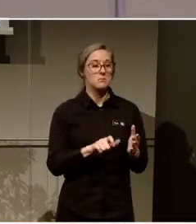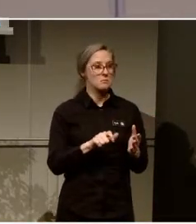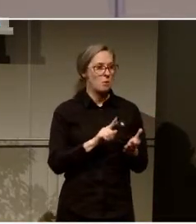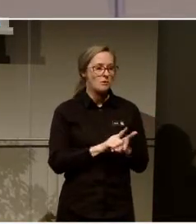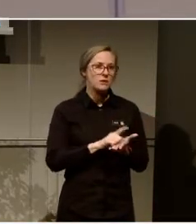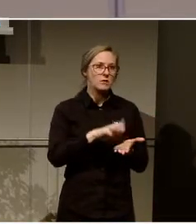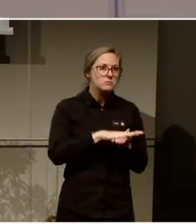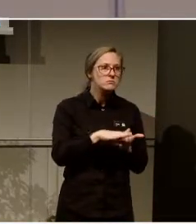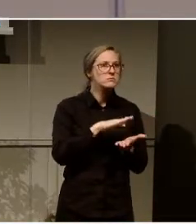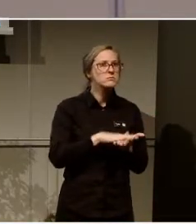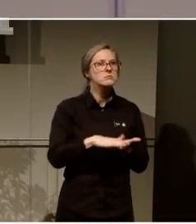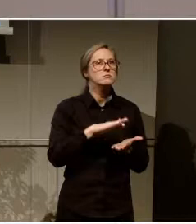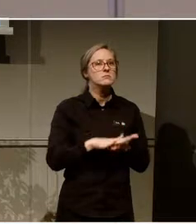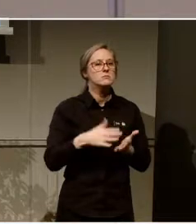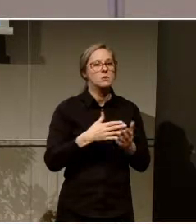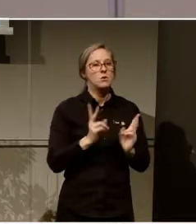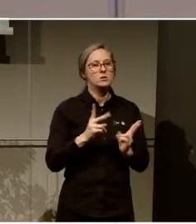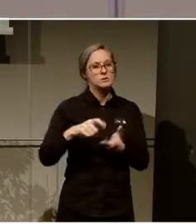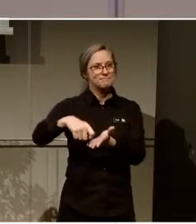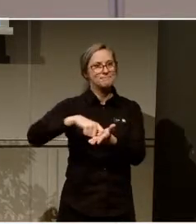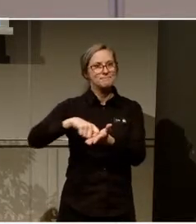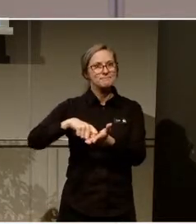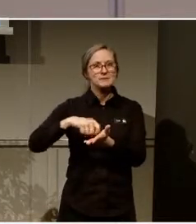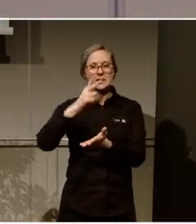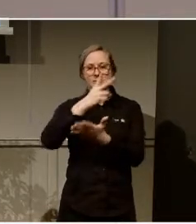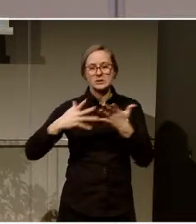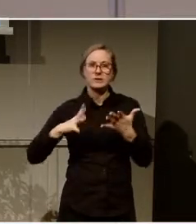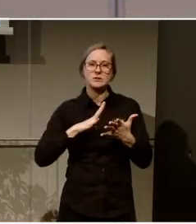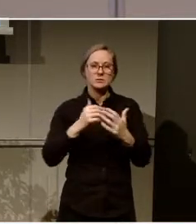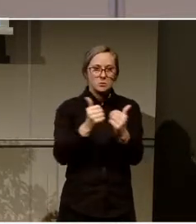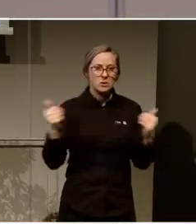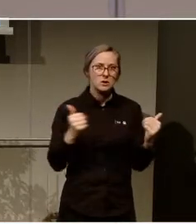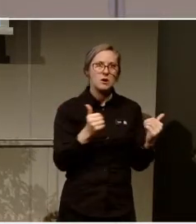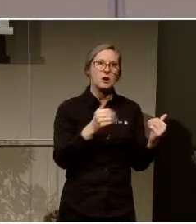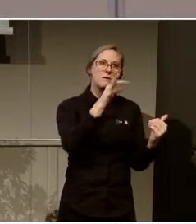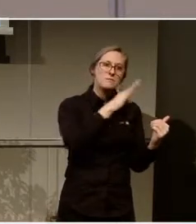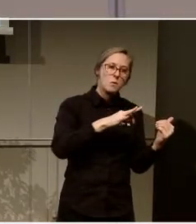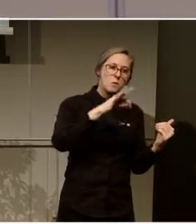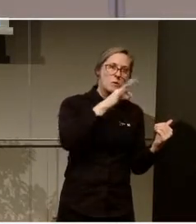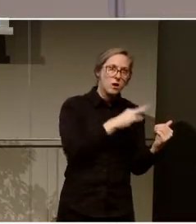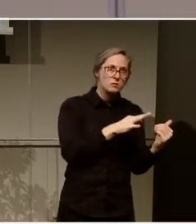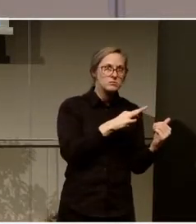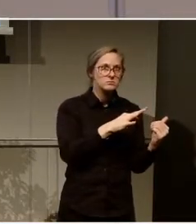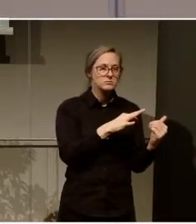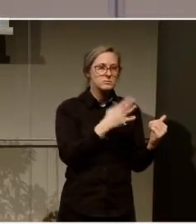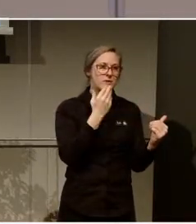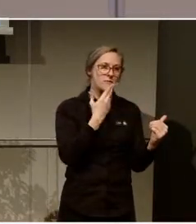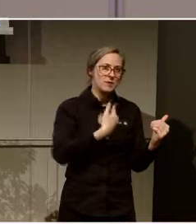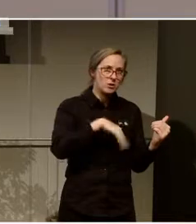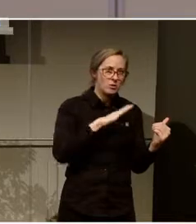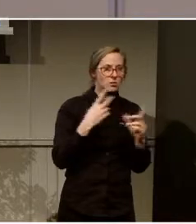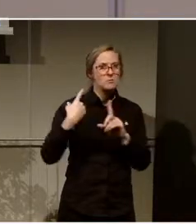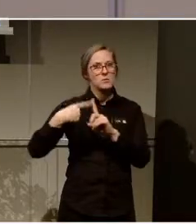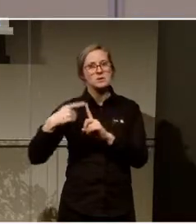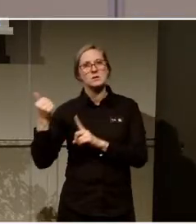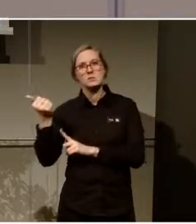Och prognoserna visar att skillnaden mellan efterfrågan och behov